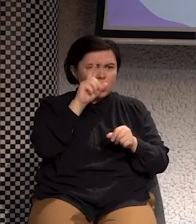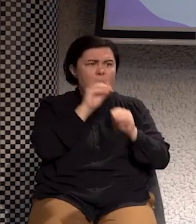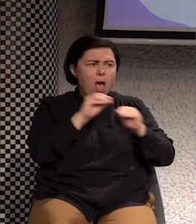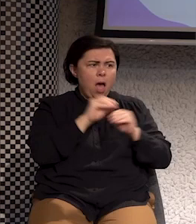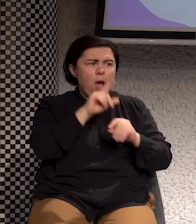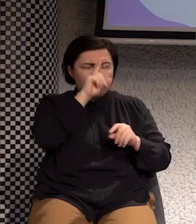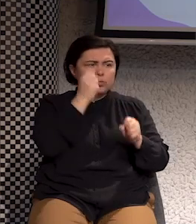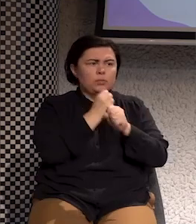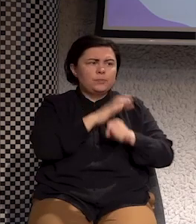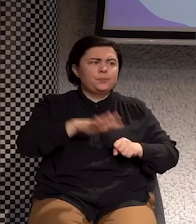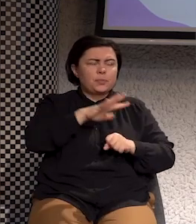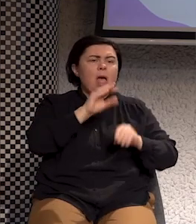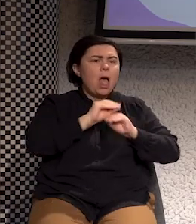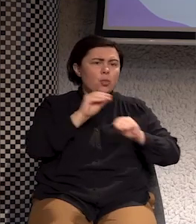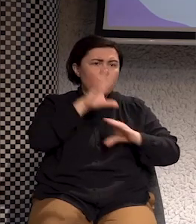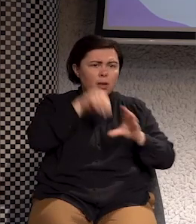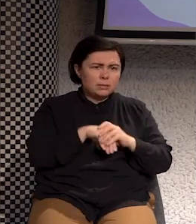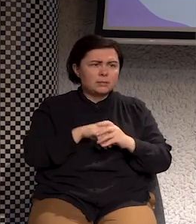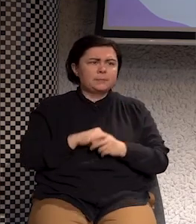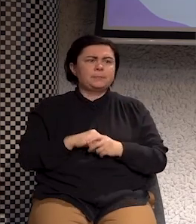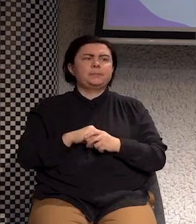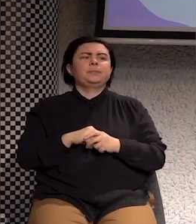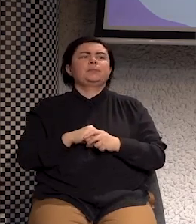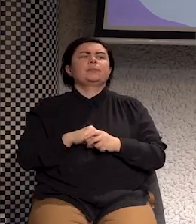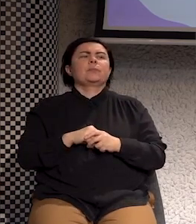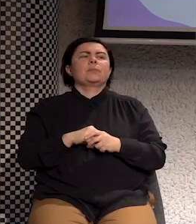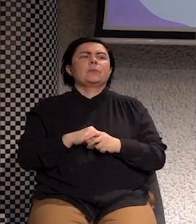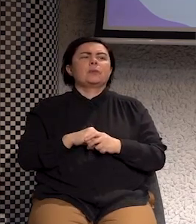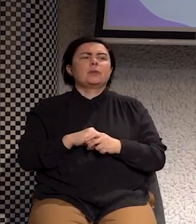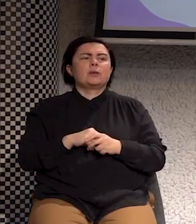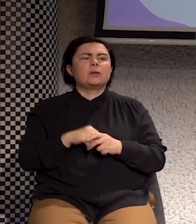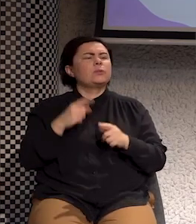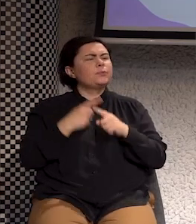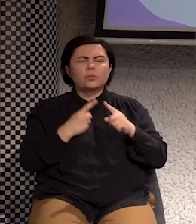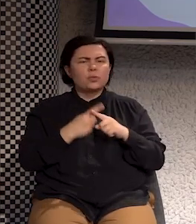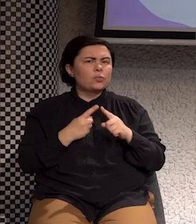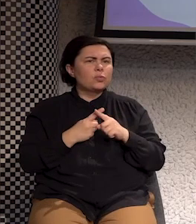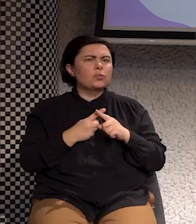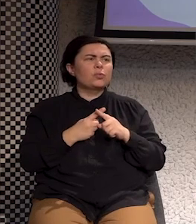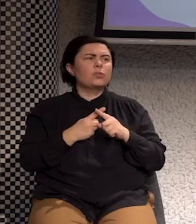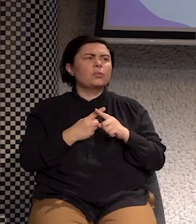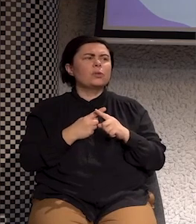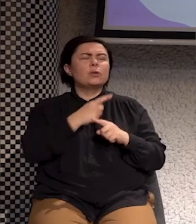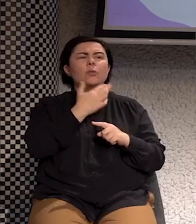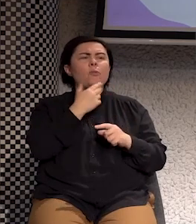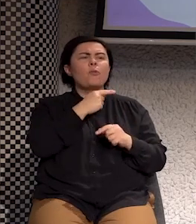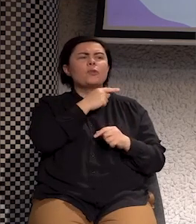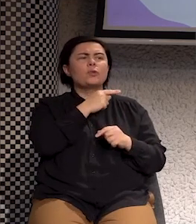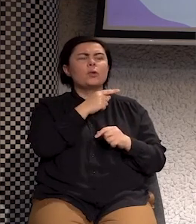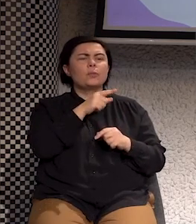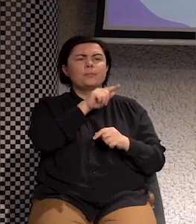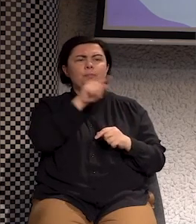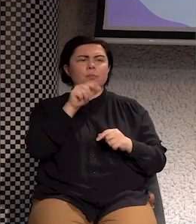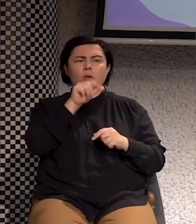edukatorów czy osób pracujących w obszarze edukacji. I to trochę w opozycji do tego, co ty powiedziałeś, to były osoby,